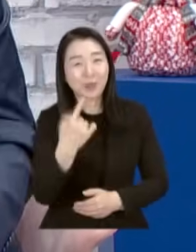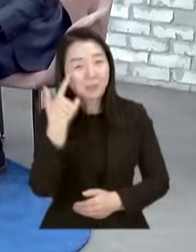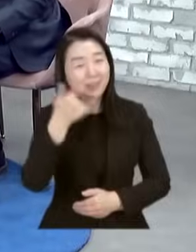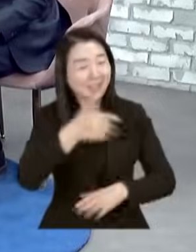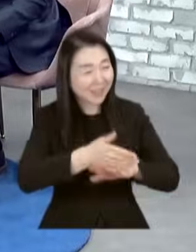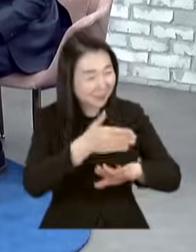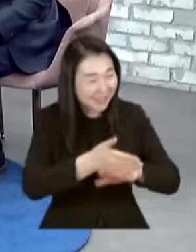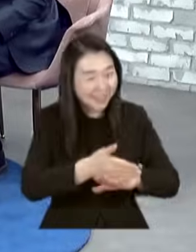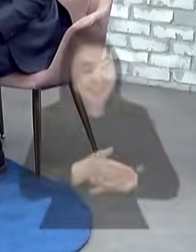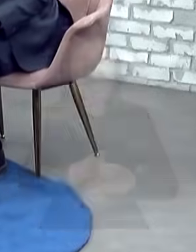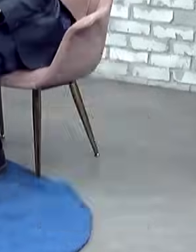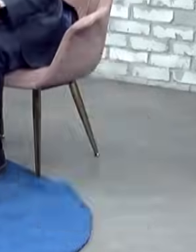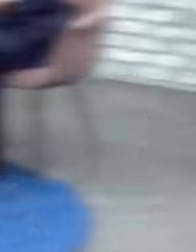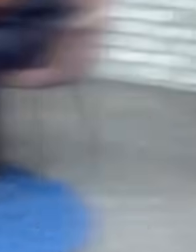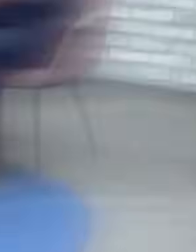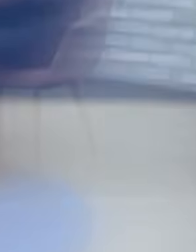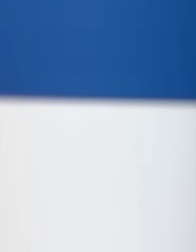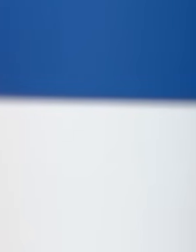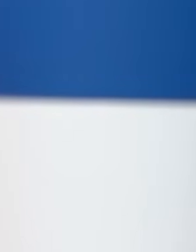오늘 감사합니다.